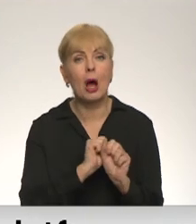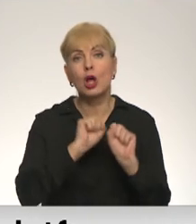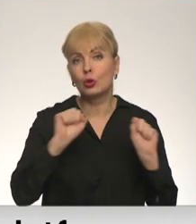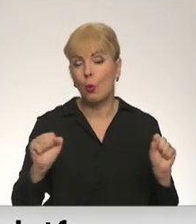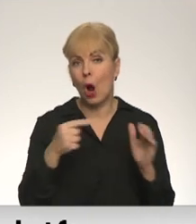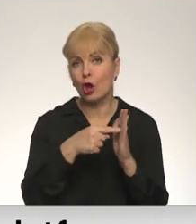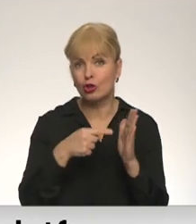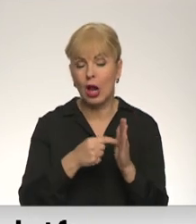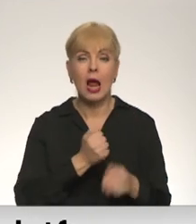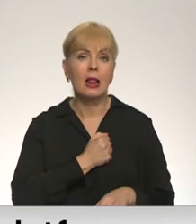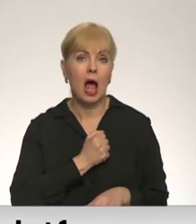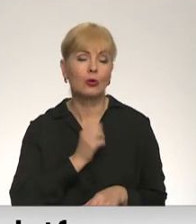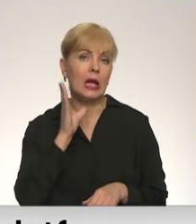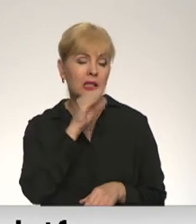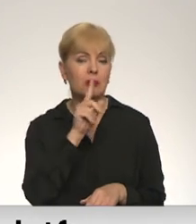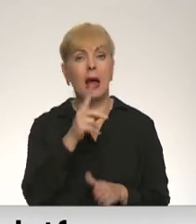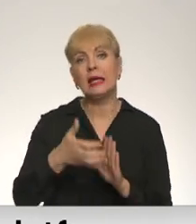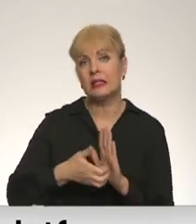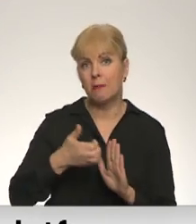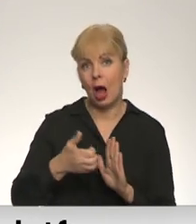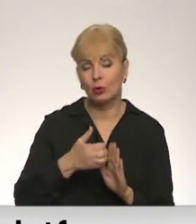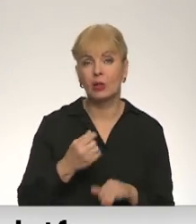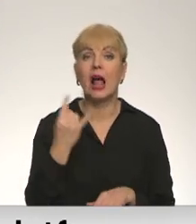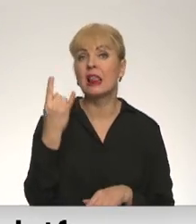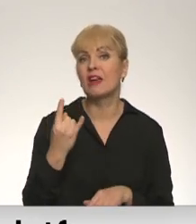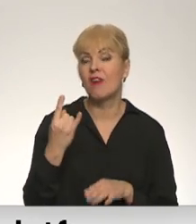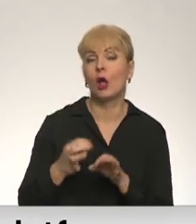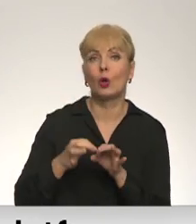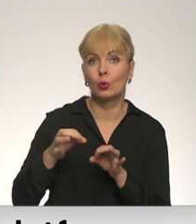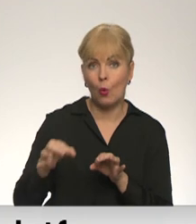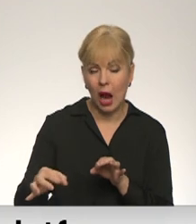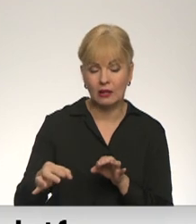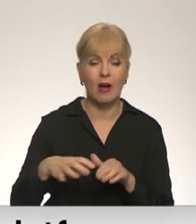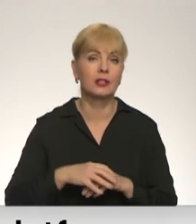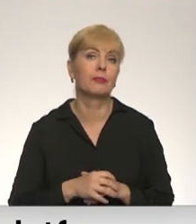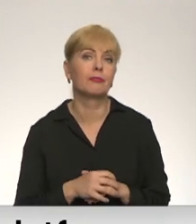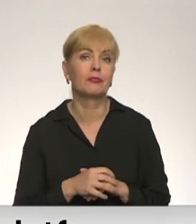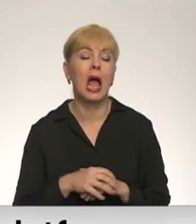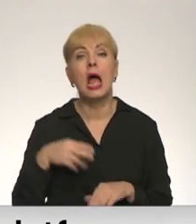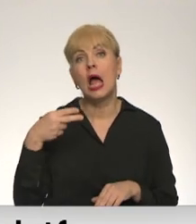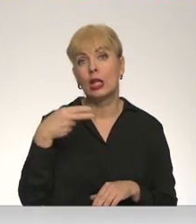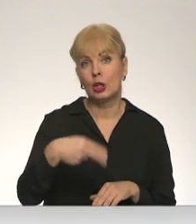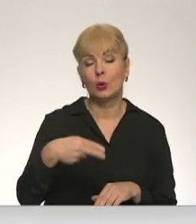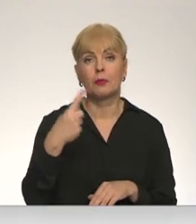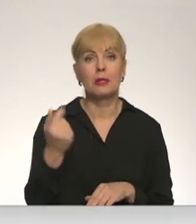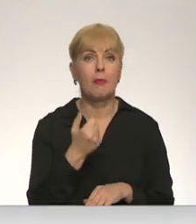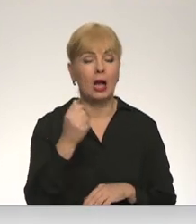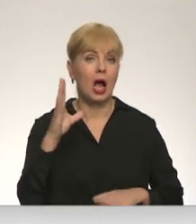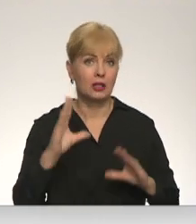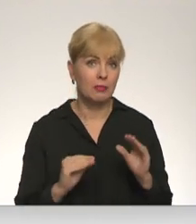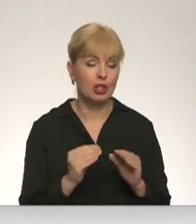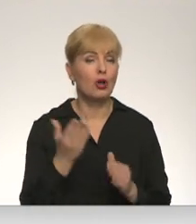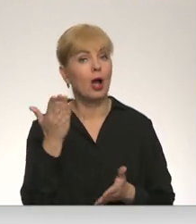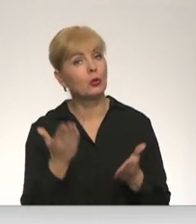iespēju Latgalē pagaidām ir izmantojis tikai Līvānu novads. Sastādot 2021. gada budžetu bija